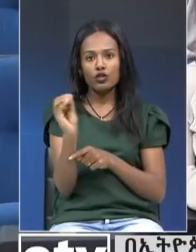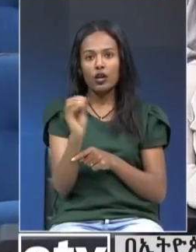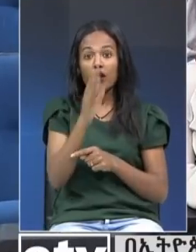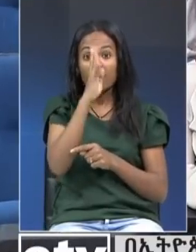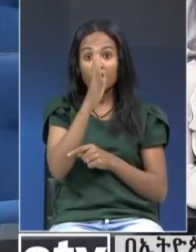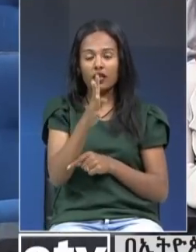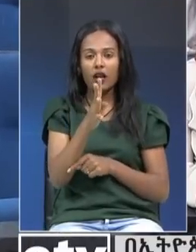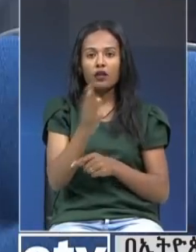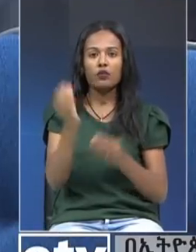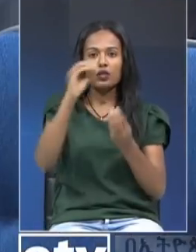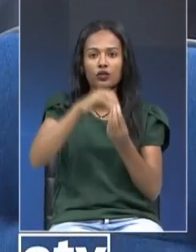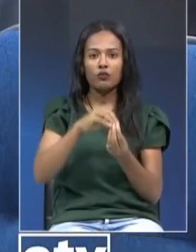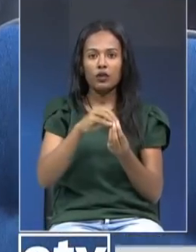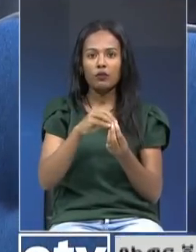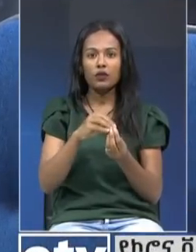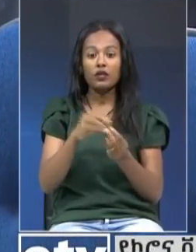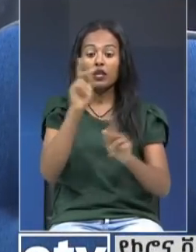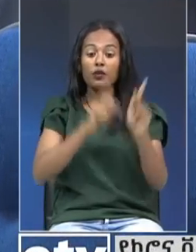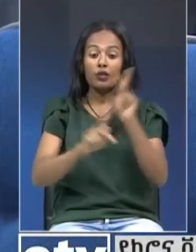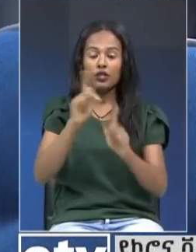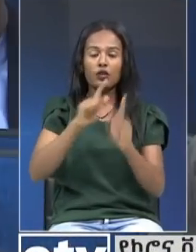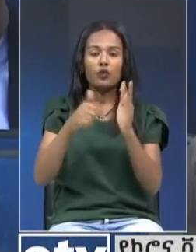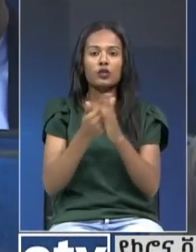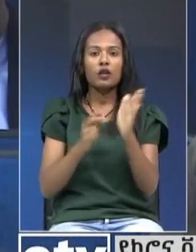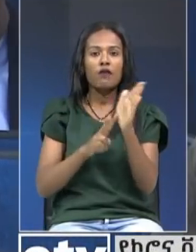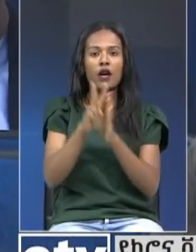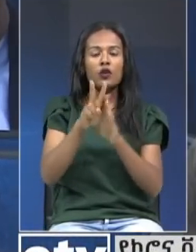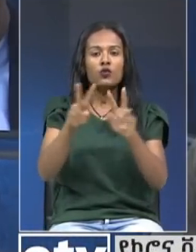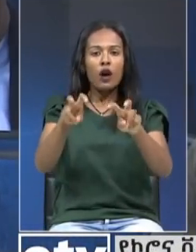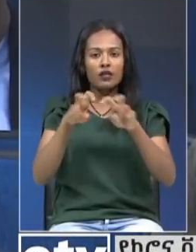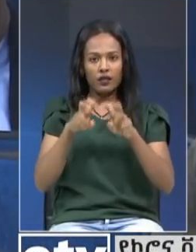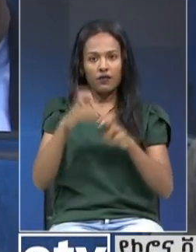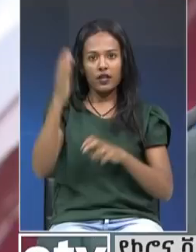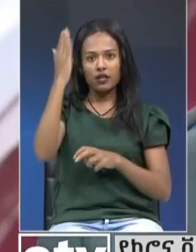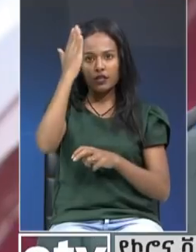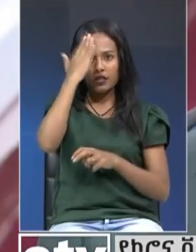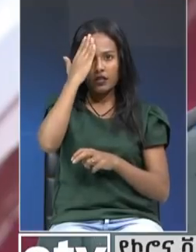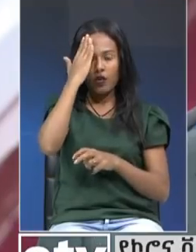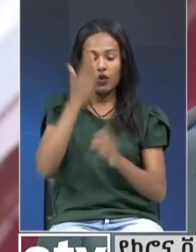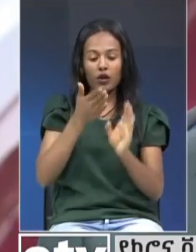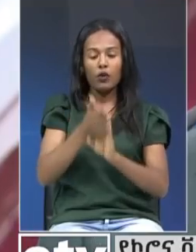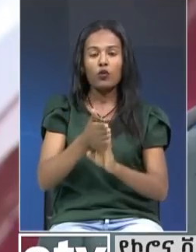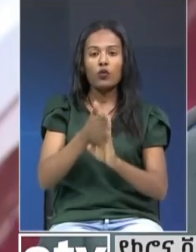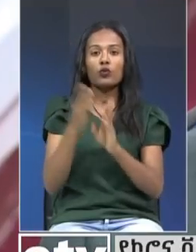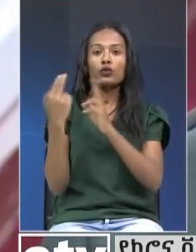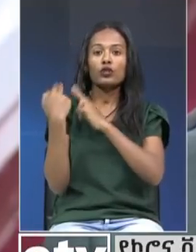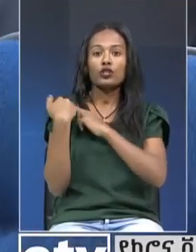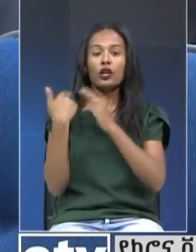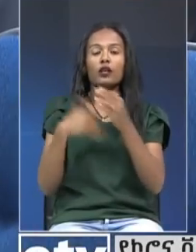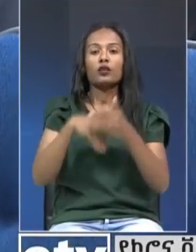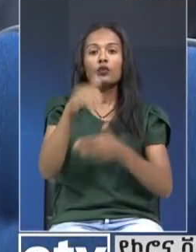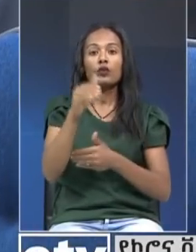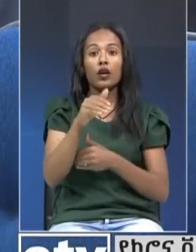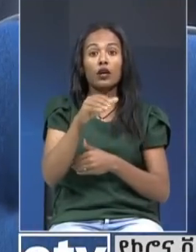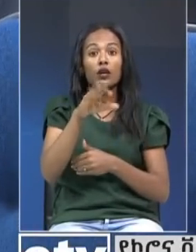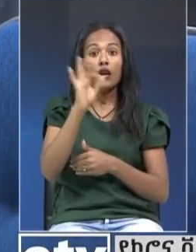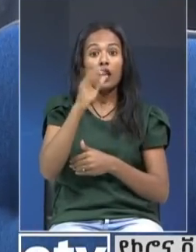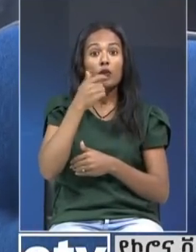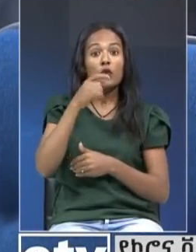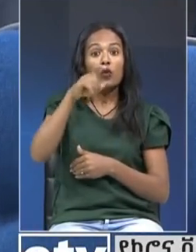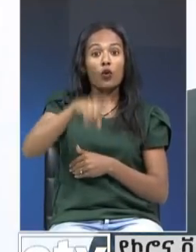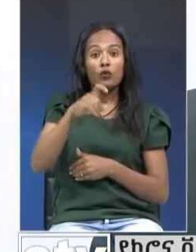ፈጠራ በታከለበት መልኩ ህብረተሰቡ ስለ ቫይረሱ አስከፊነት እንዲያውቅ የበኩሉን ድርሻ መወጣት ይኖርበታል ሲል ኮሚቴው